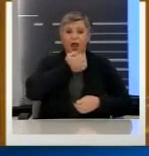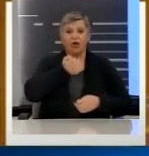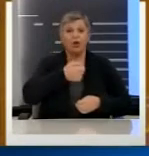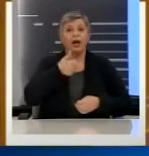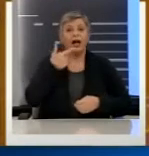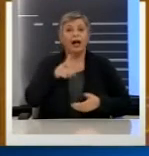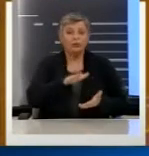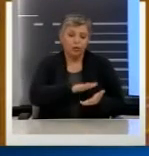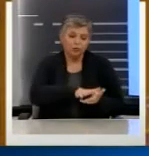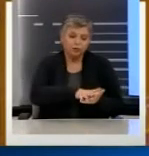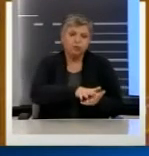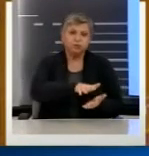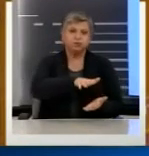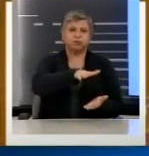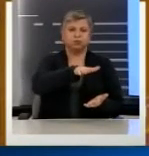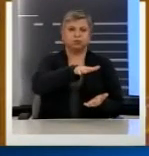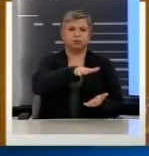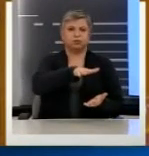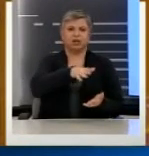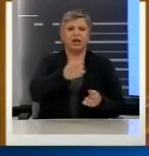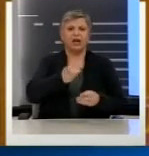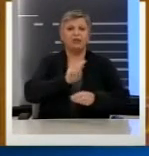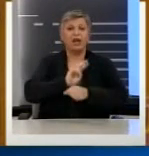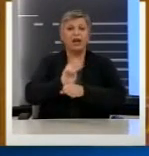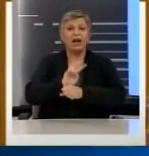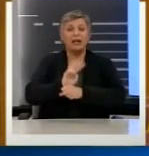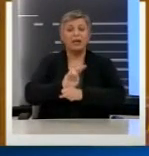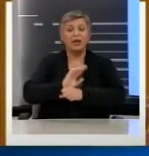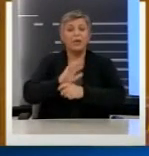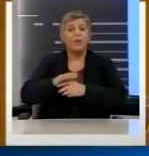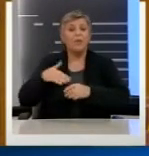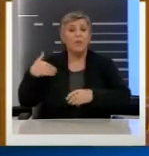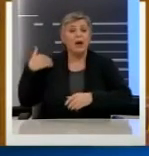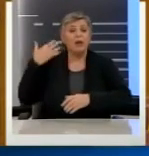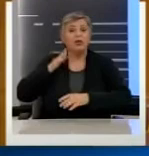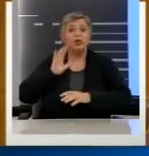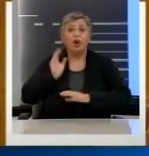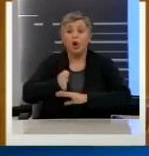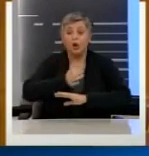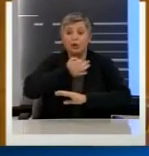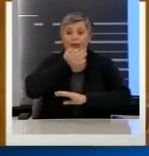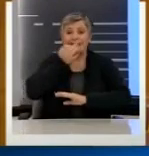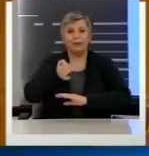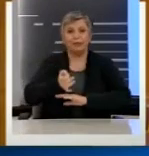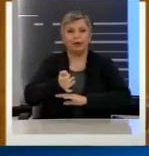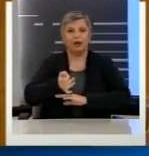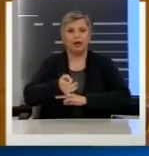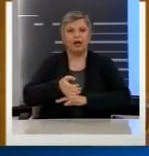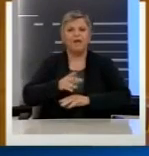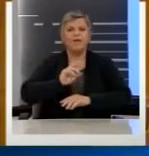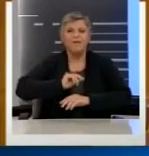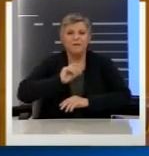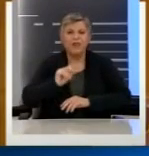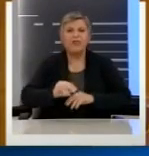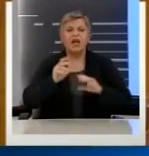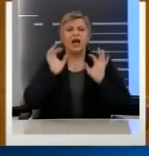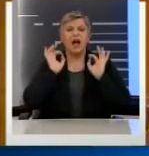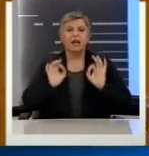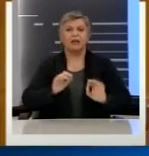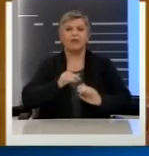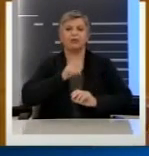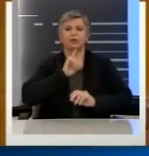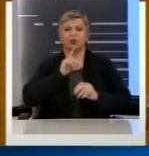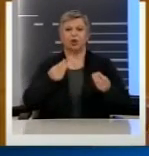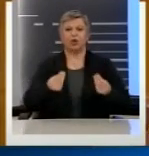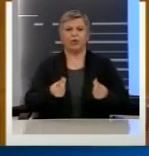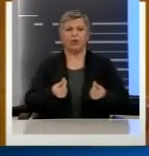έχει μαζευτεί σε όλη την Ελλάδα. Αυτά τα ίδια που είπα τώρα, είπα και από μια τηλεοπτική εκπομπή για να πω πως η Ελλάδα της προόδου, η Ελλάδα